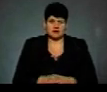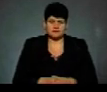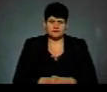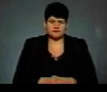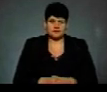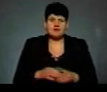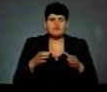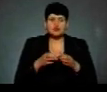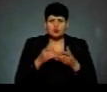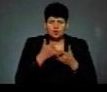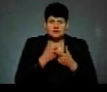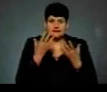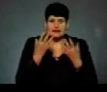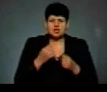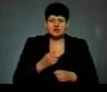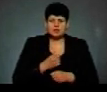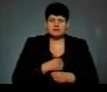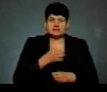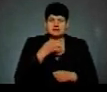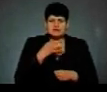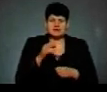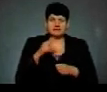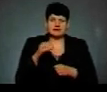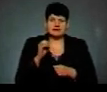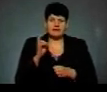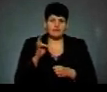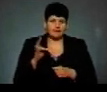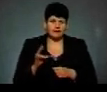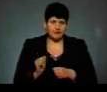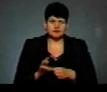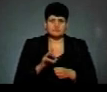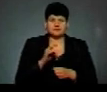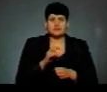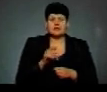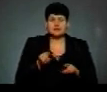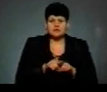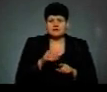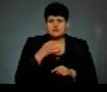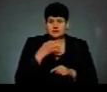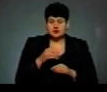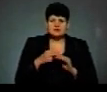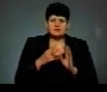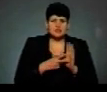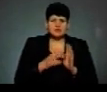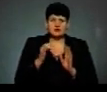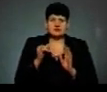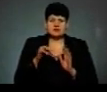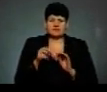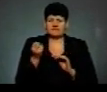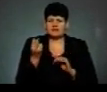На факультеті оголосили день жалоби, розповів декан факультету іноземних студентів Петро Сельський. Також він повідомив, що 17 січня о